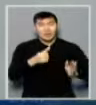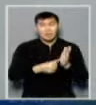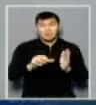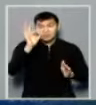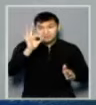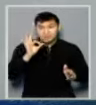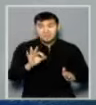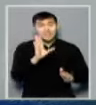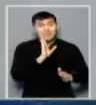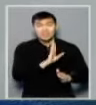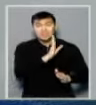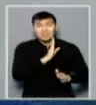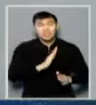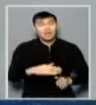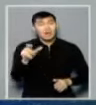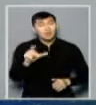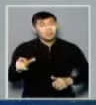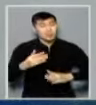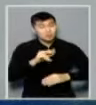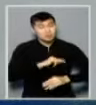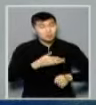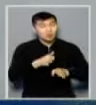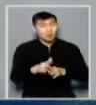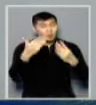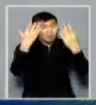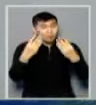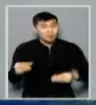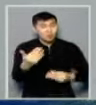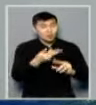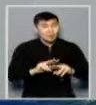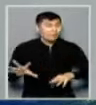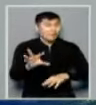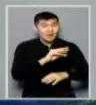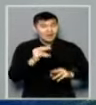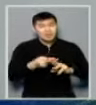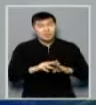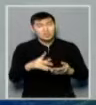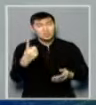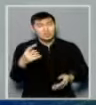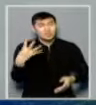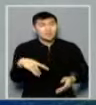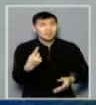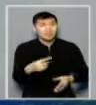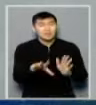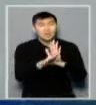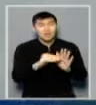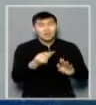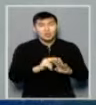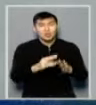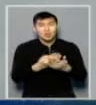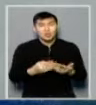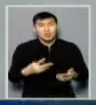60% әйел адамдар құрайды. Бүгінгі таңда барлық деңгейдегі 141 мәслихат